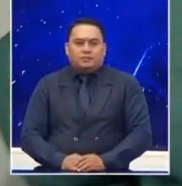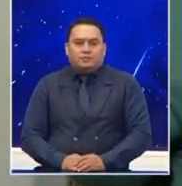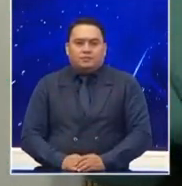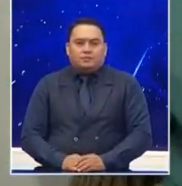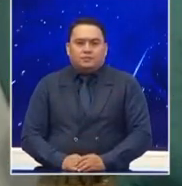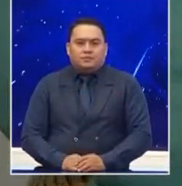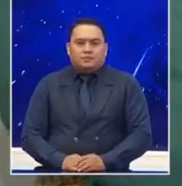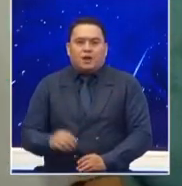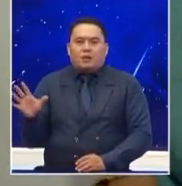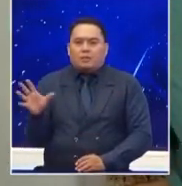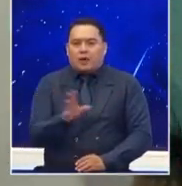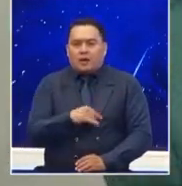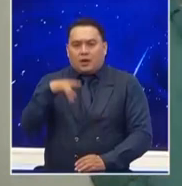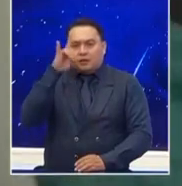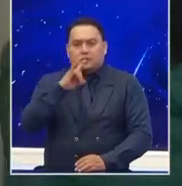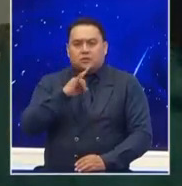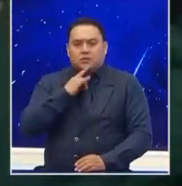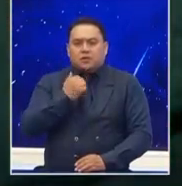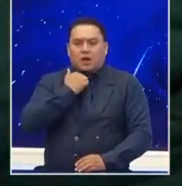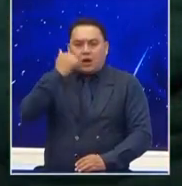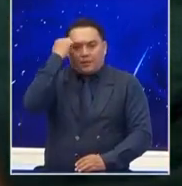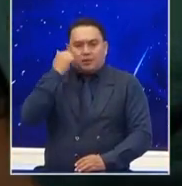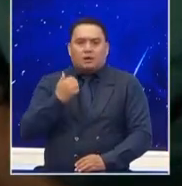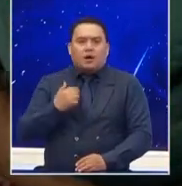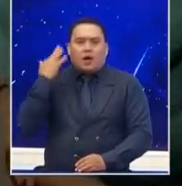қазақстандықтарға рахмет айтамыз. Енді арманымызға жеттік.